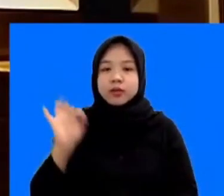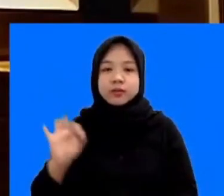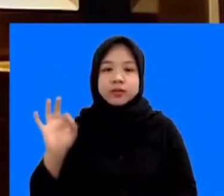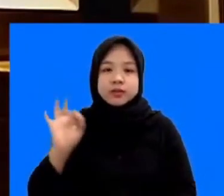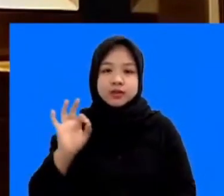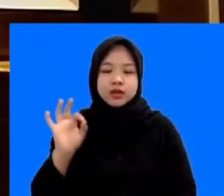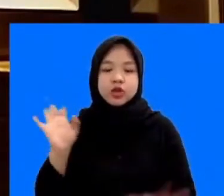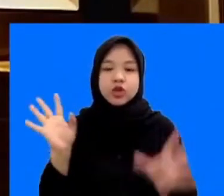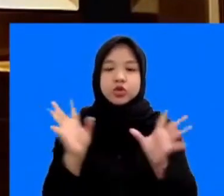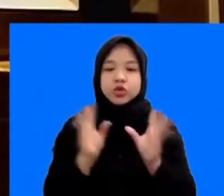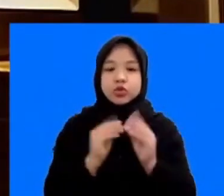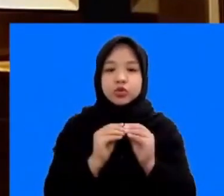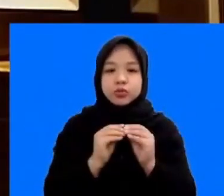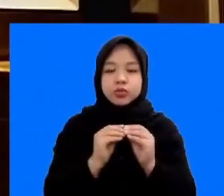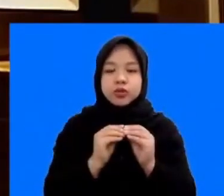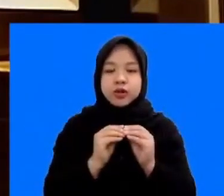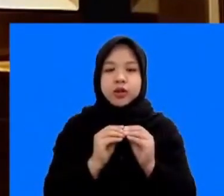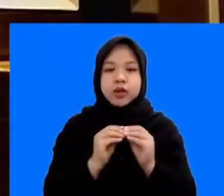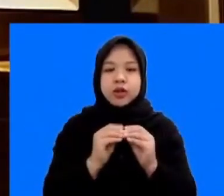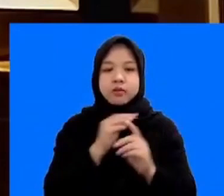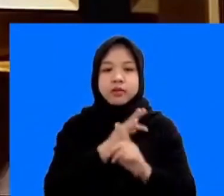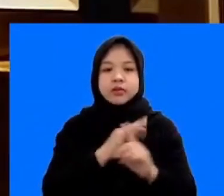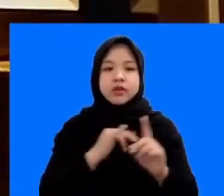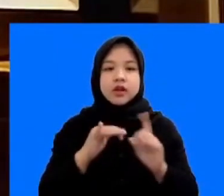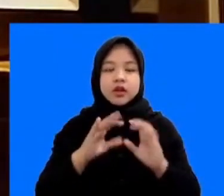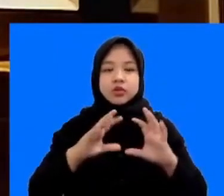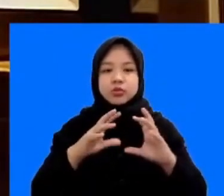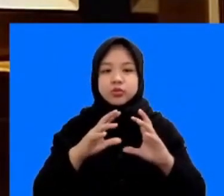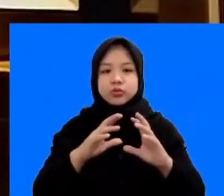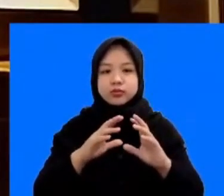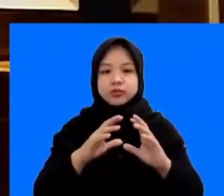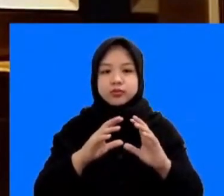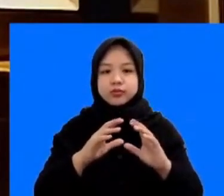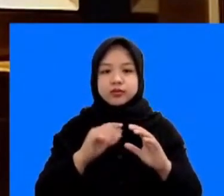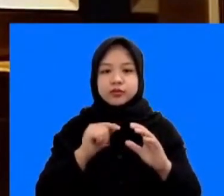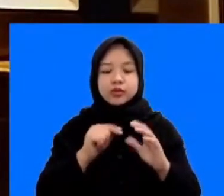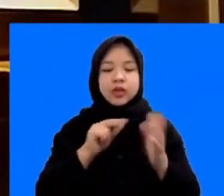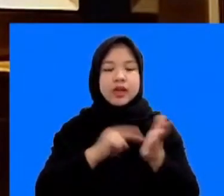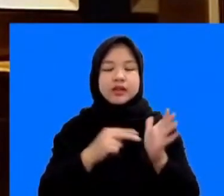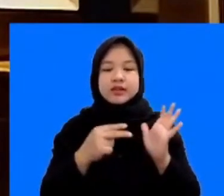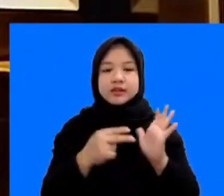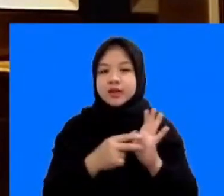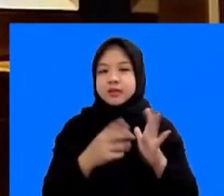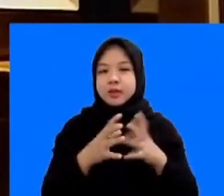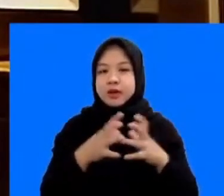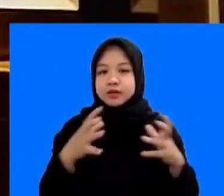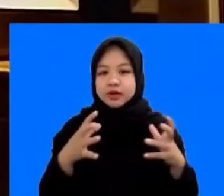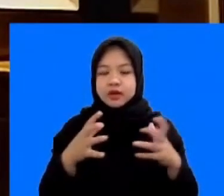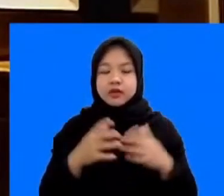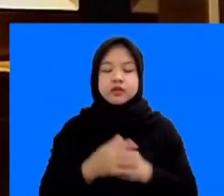total penduduk saat ini bukan angka yang sedikit dan persebaran